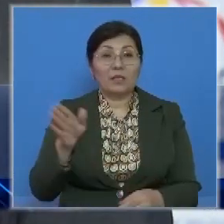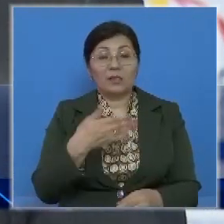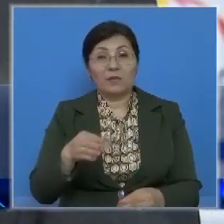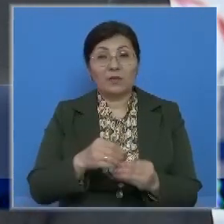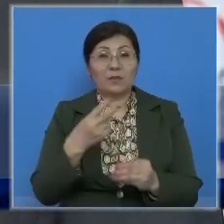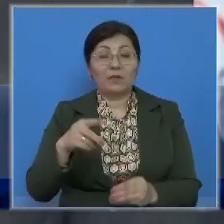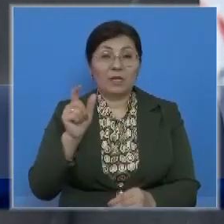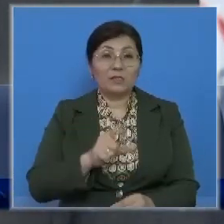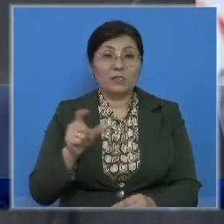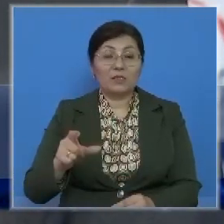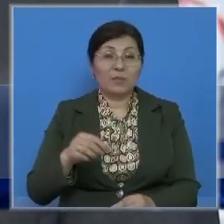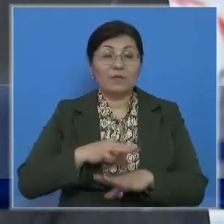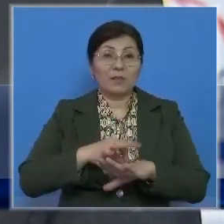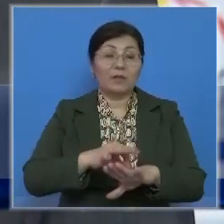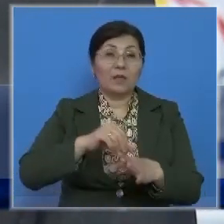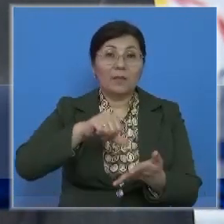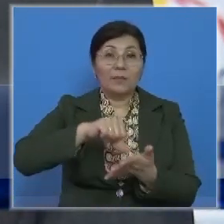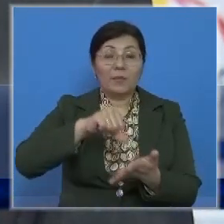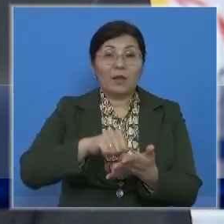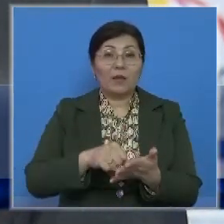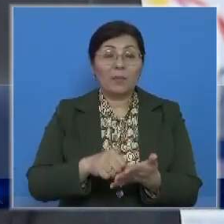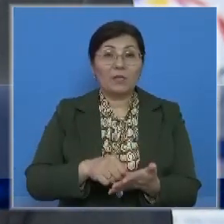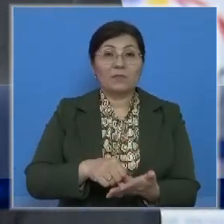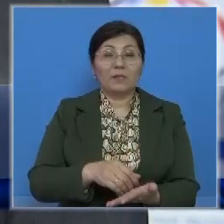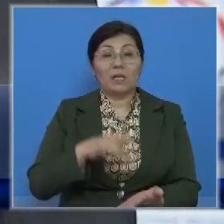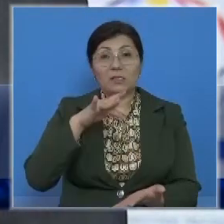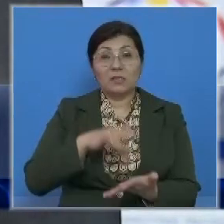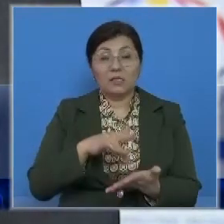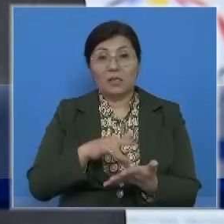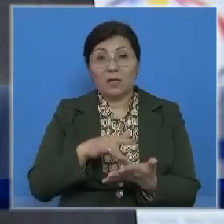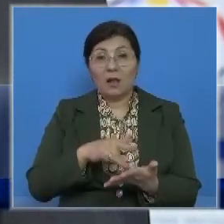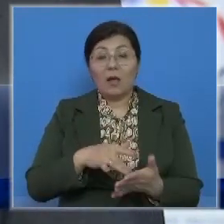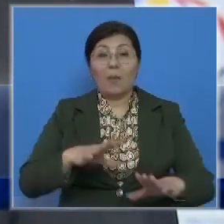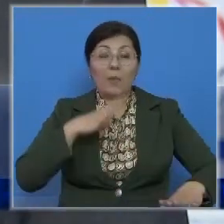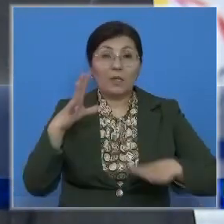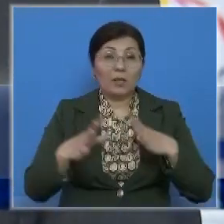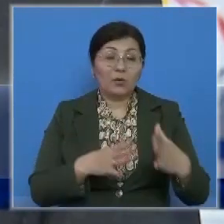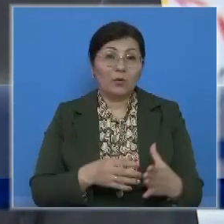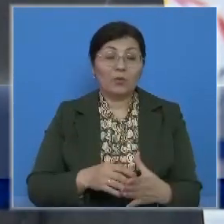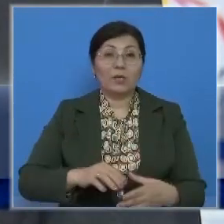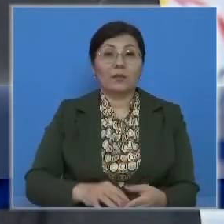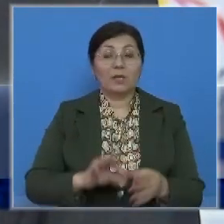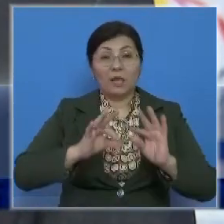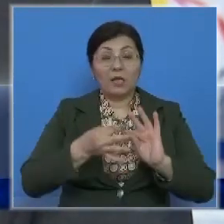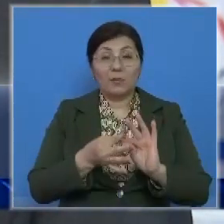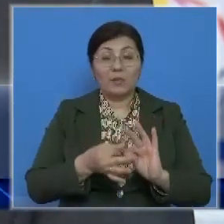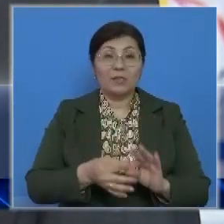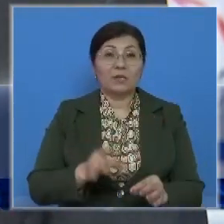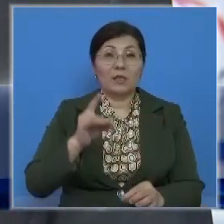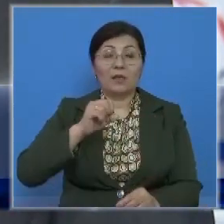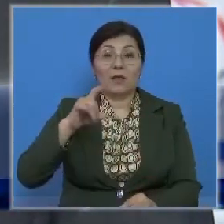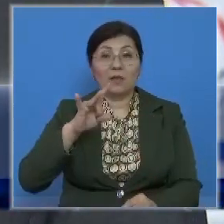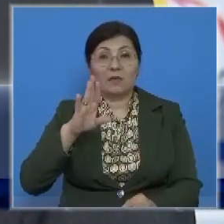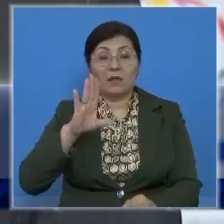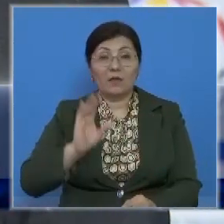Для проведения игр будут задействованы Центр подготовки Олимпийского резерва, где будет проходить парадзюдо. Плавание будет проходить в бассейне